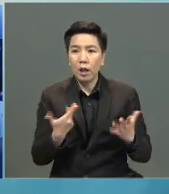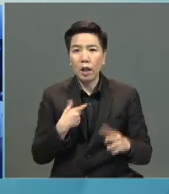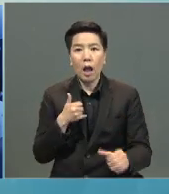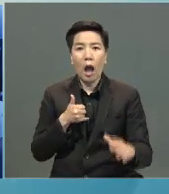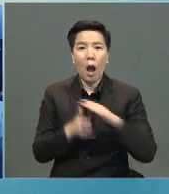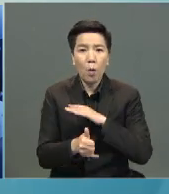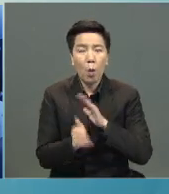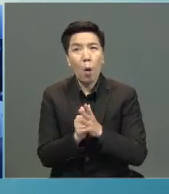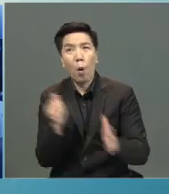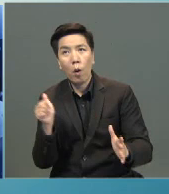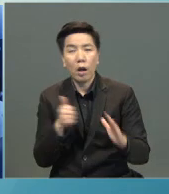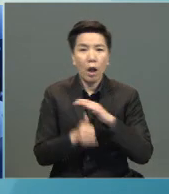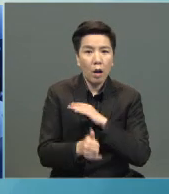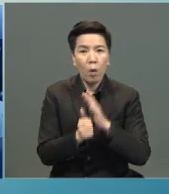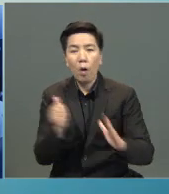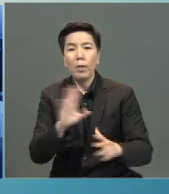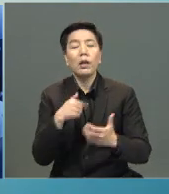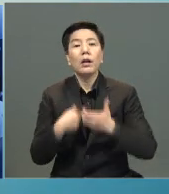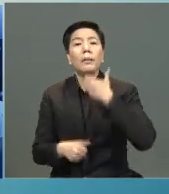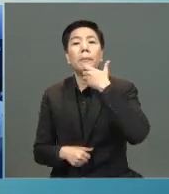นะครับข้อดีของการใช้แอปพลิเคชันคือถ้าไม่ต้องจำละว่าท่านเช็คอินหรือท่านCheck Out